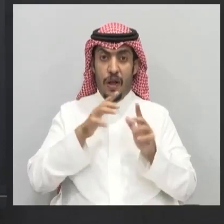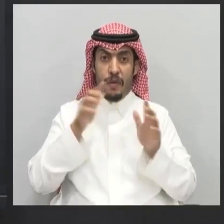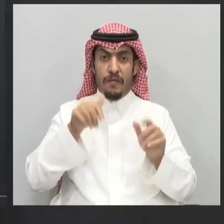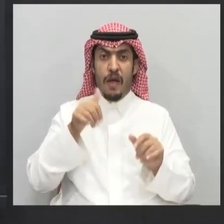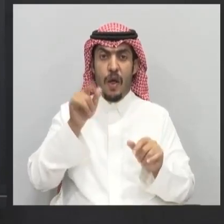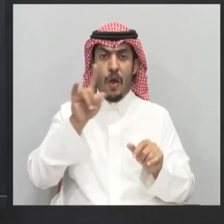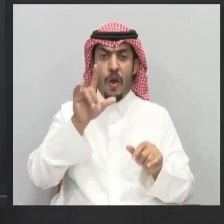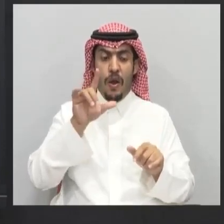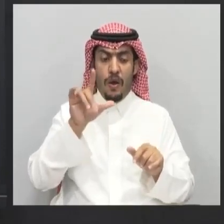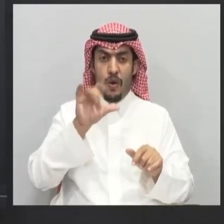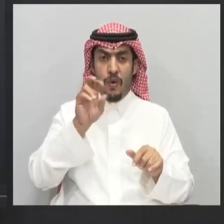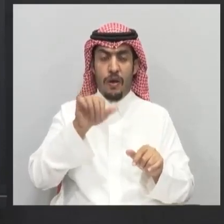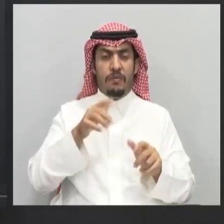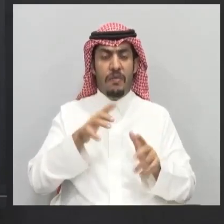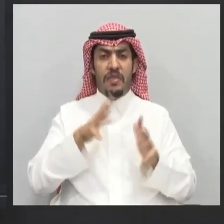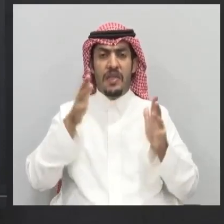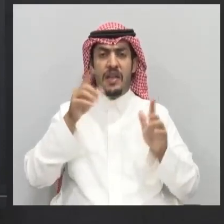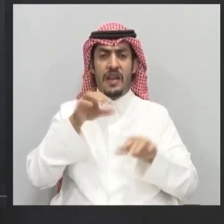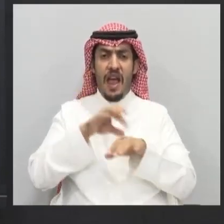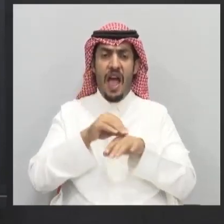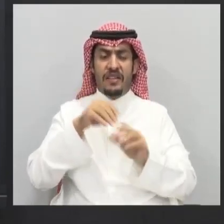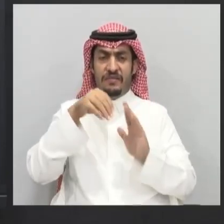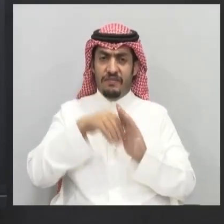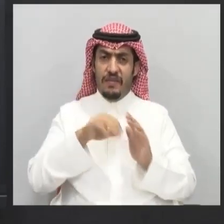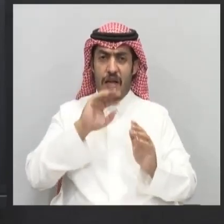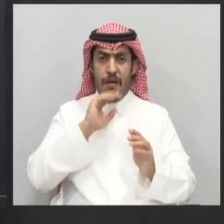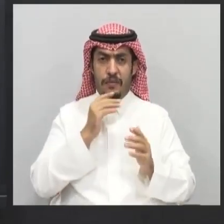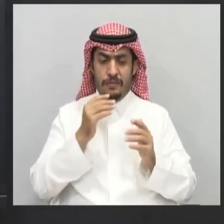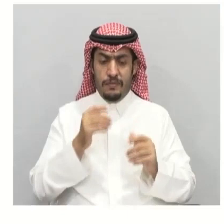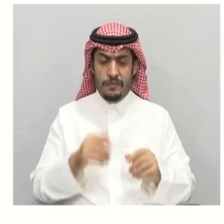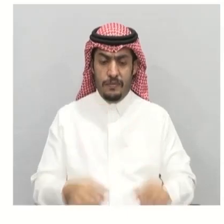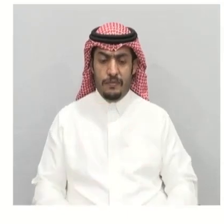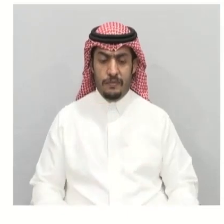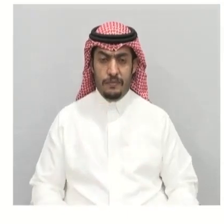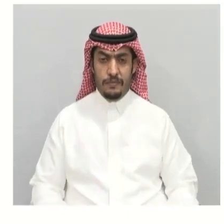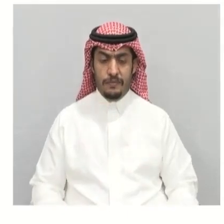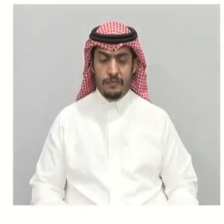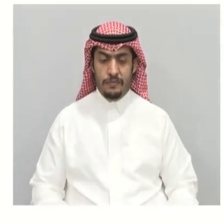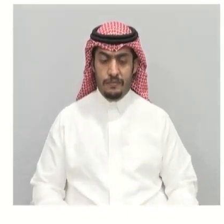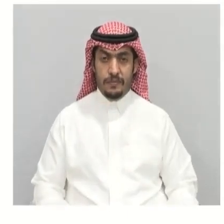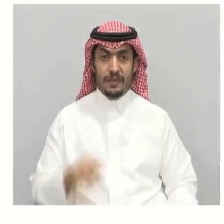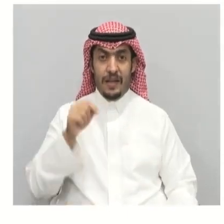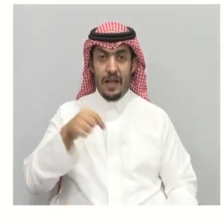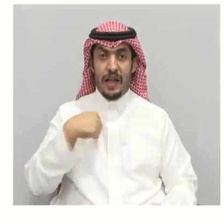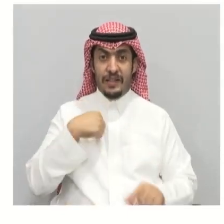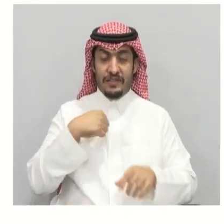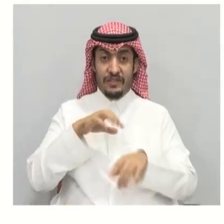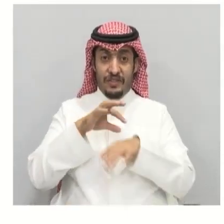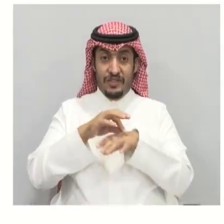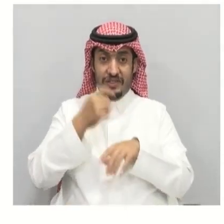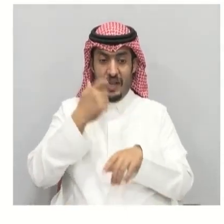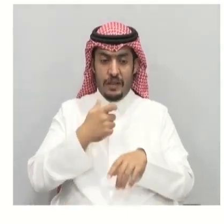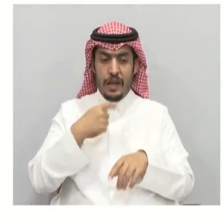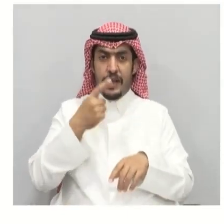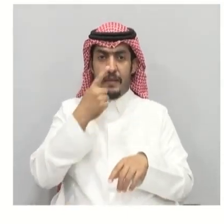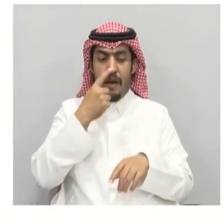الكثير الذي وقع في الناس اسال الله السلامه والعافيه الشرك الاكبر في الربوبيه ان يصرف الشخص